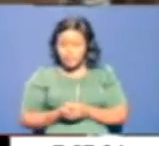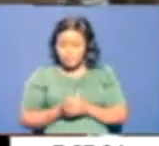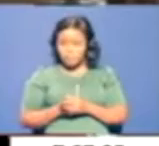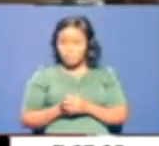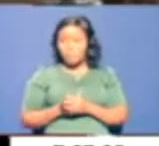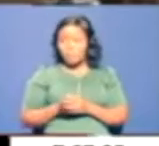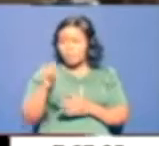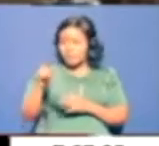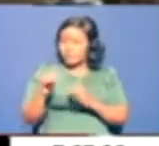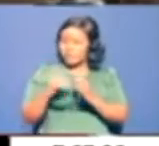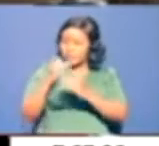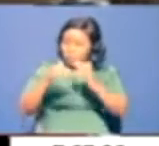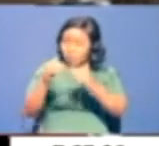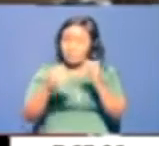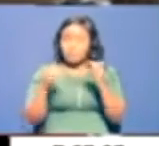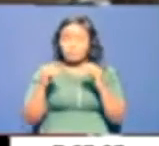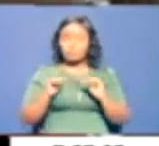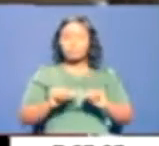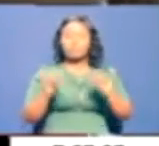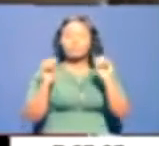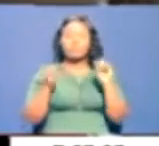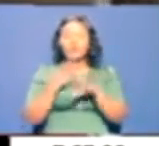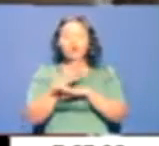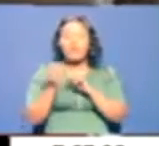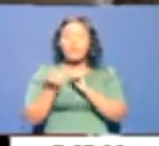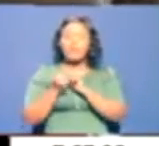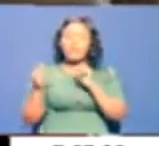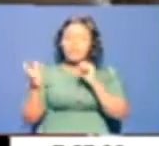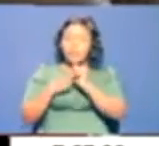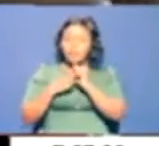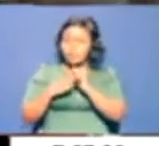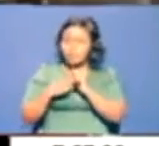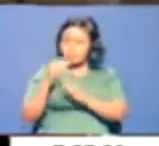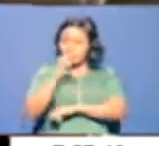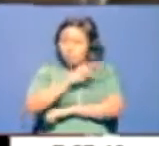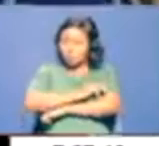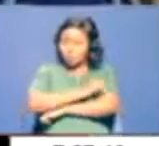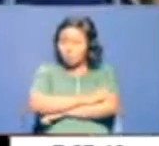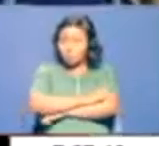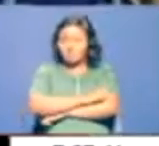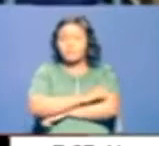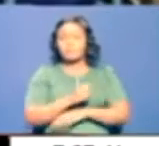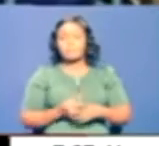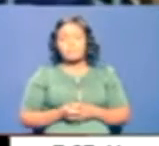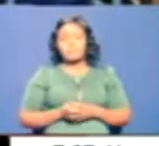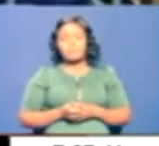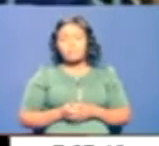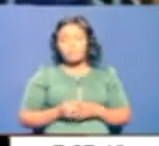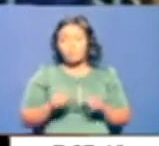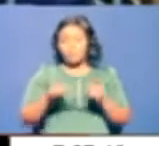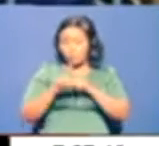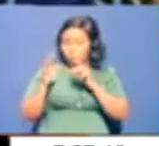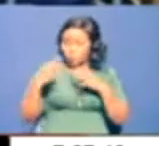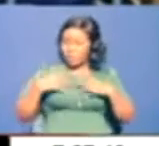minyoo iliendeshwa kwenye zaidi ya shule 19,000 za msingi na zile za chekechea. Kulingana na maafisa wa